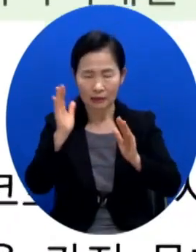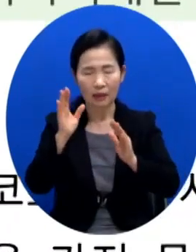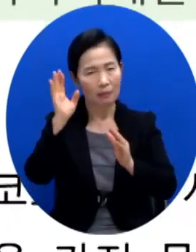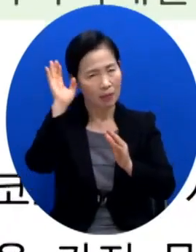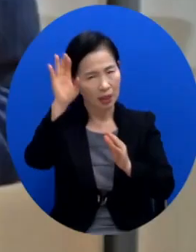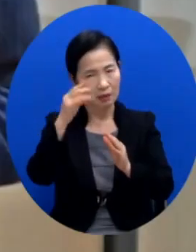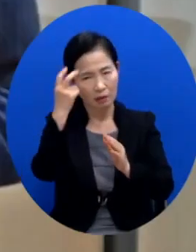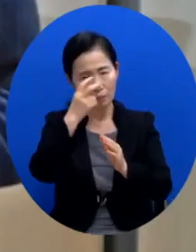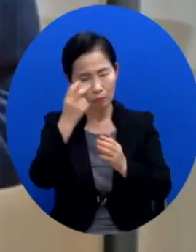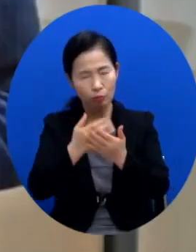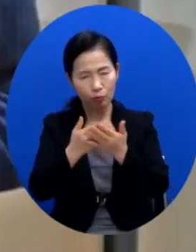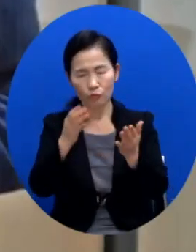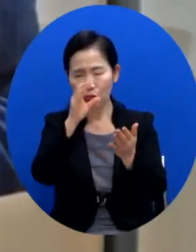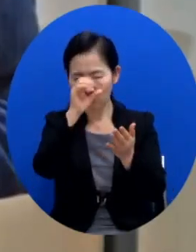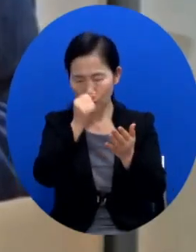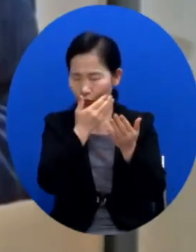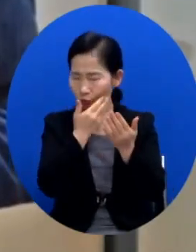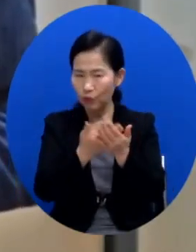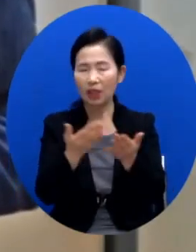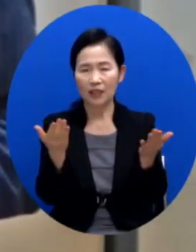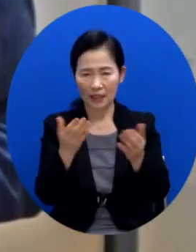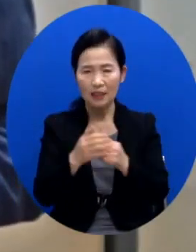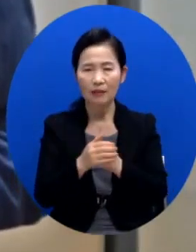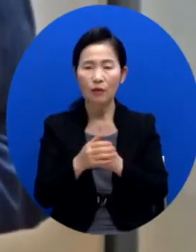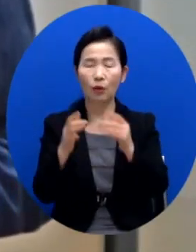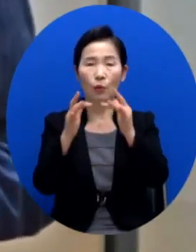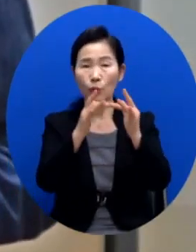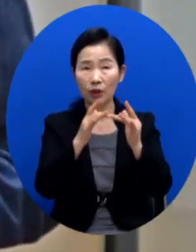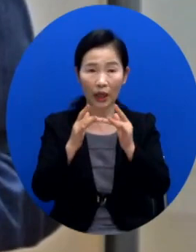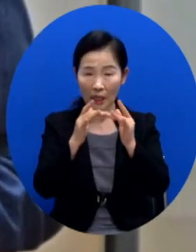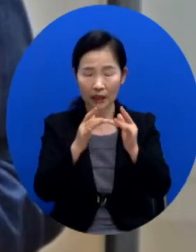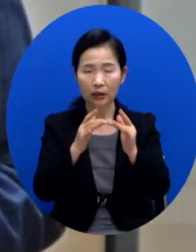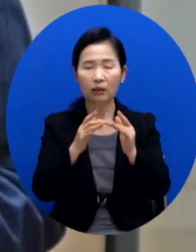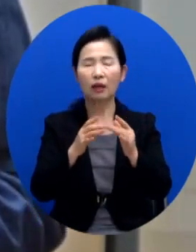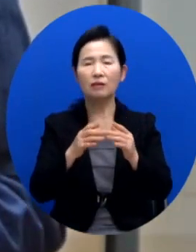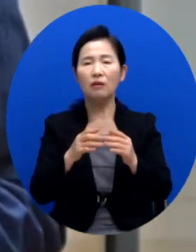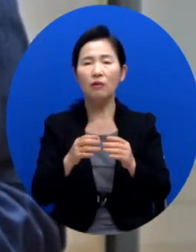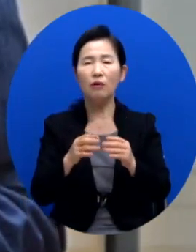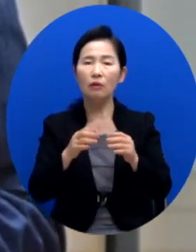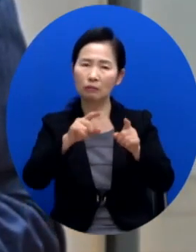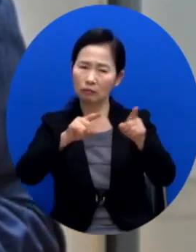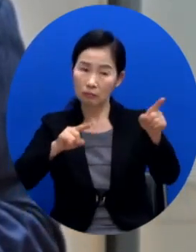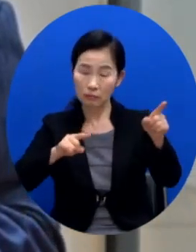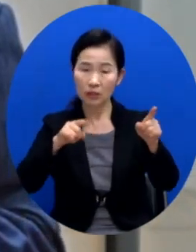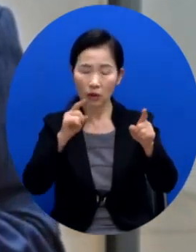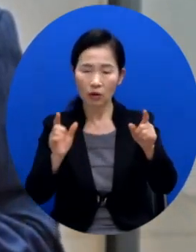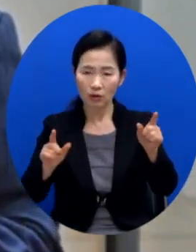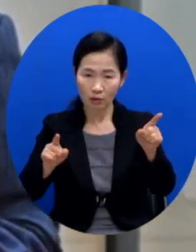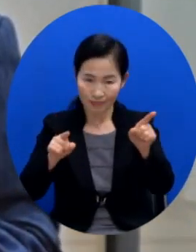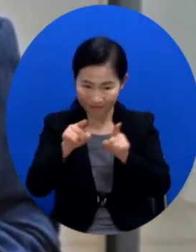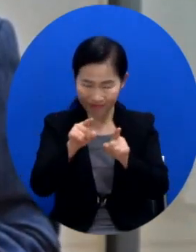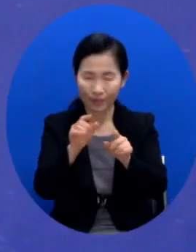일이라며 온라인 교육 사각지대를 줄이기 위해 다각적인 지원을 펼쳐나갈 것이라고 전했습니다.